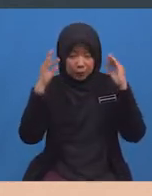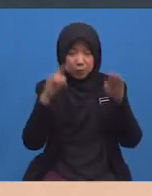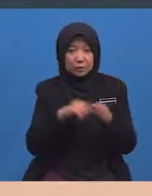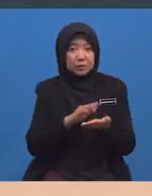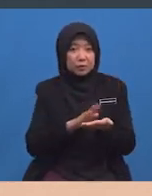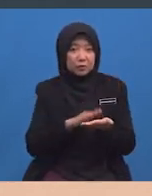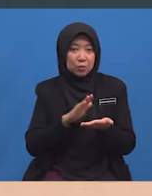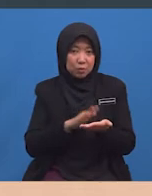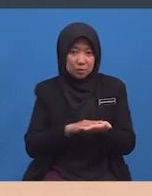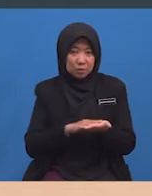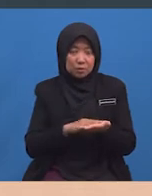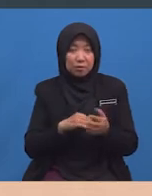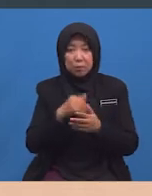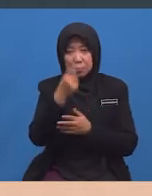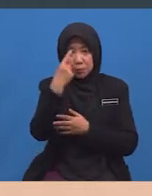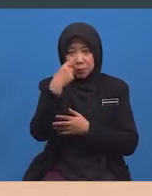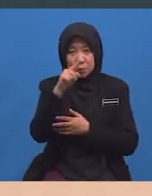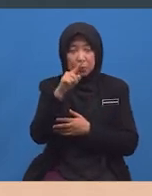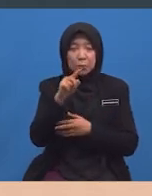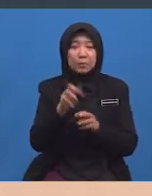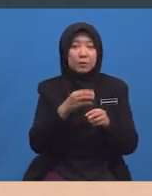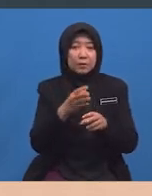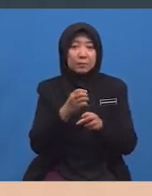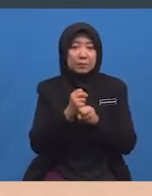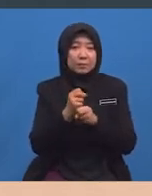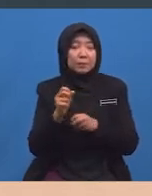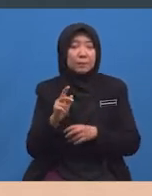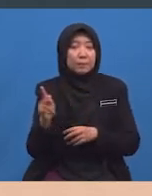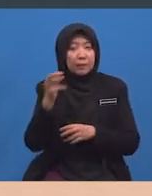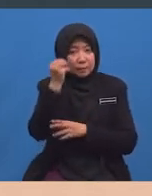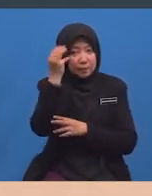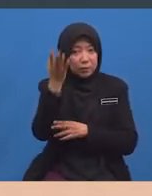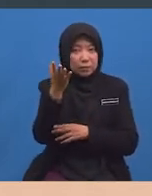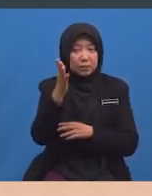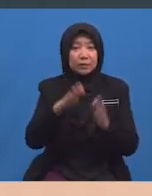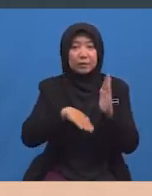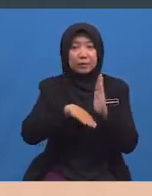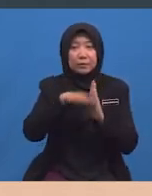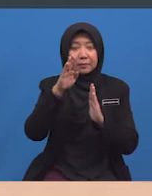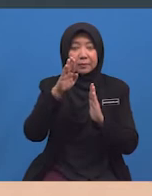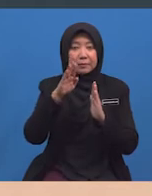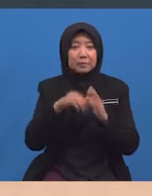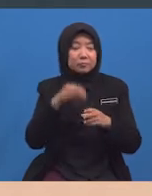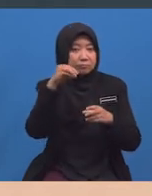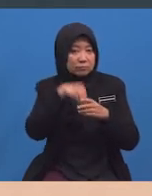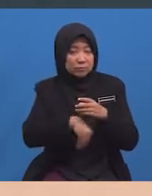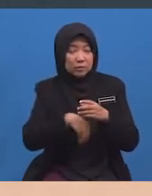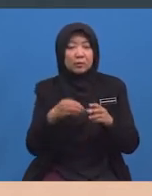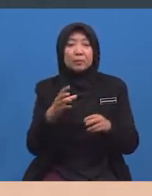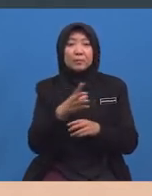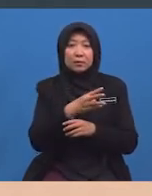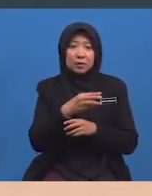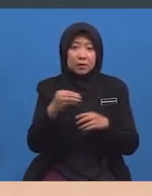masing-masing untuk mendapatkan maklumat yang lebih terperinci dan